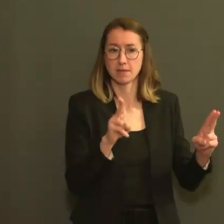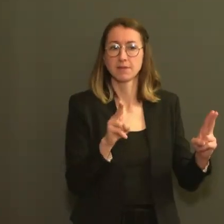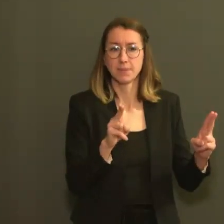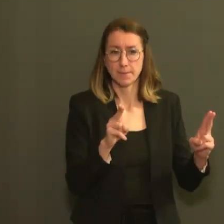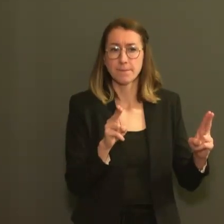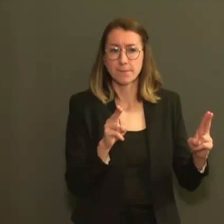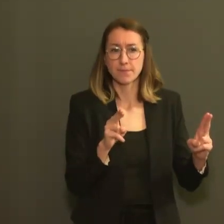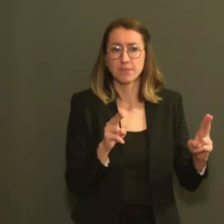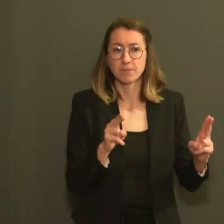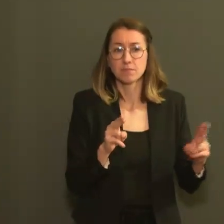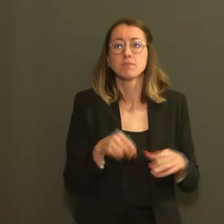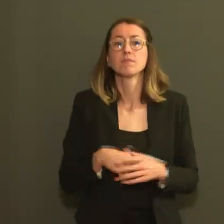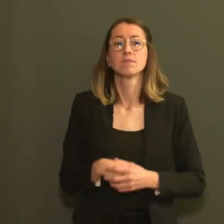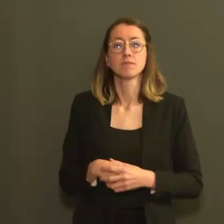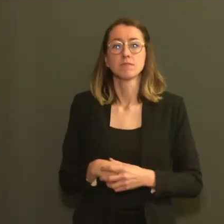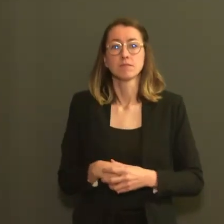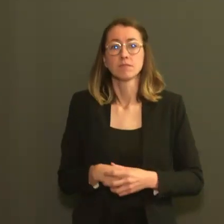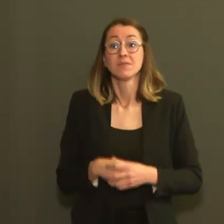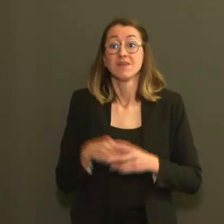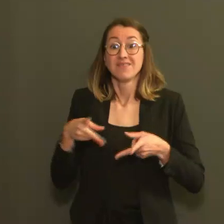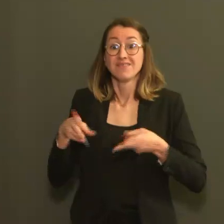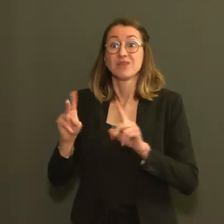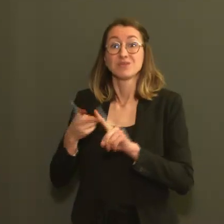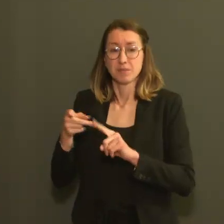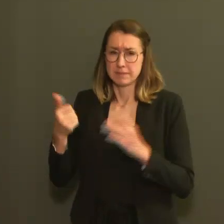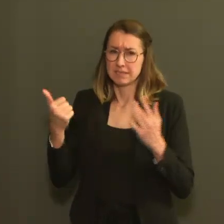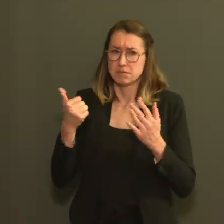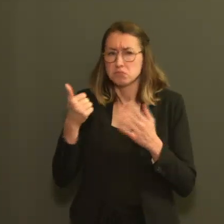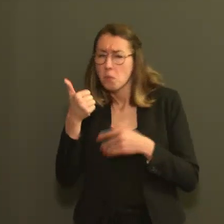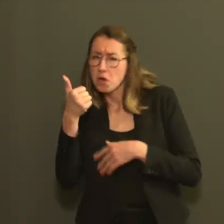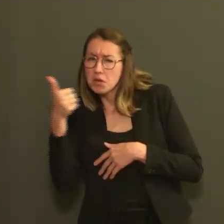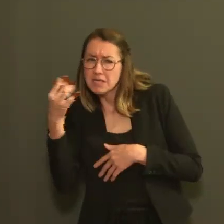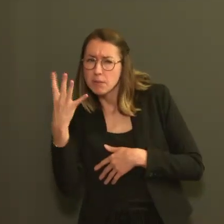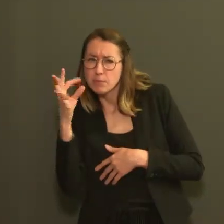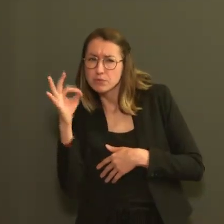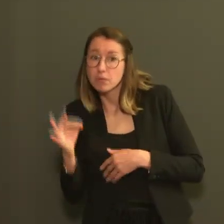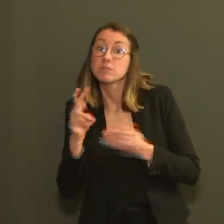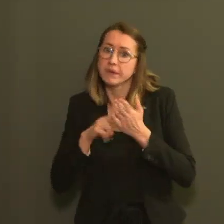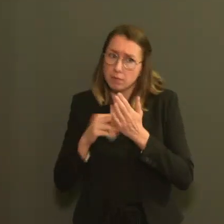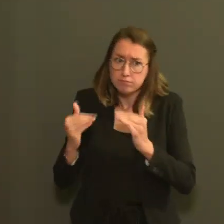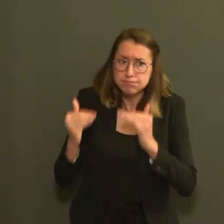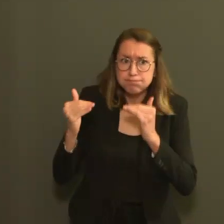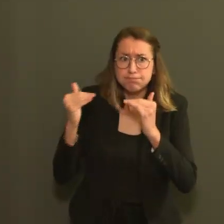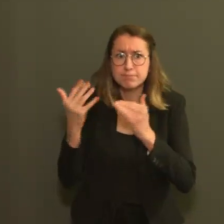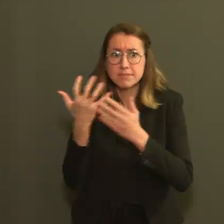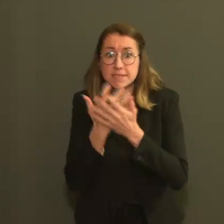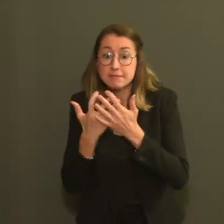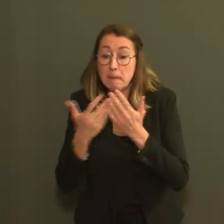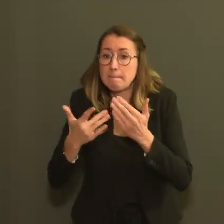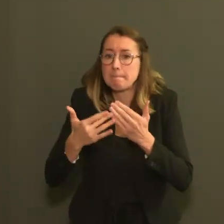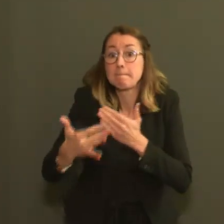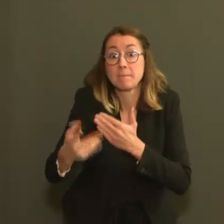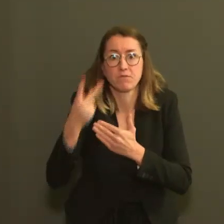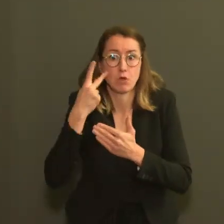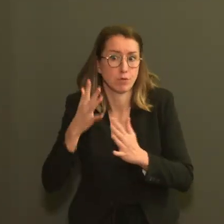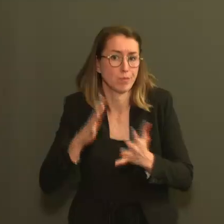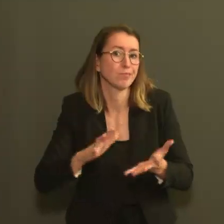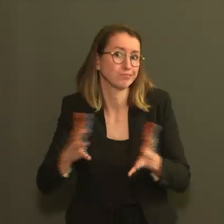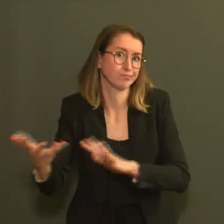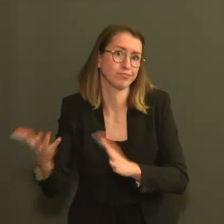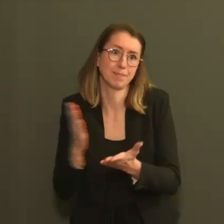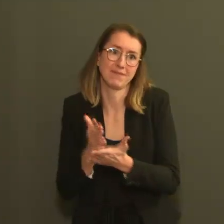Clairement, ce nombre est en train d'augmenter progressivement au vu de l'évolution du problème. L'âge moyen a quelque